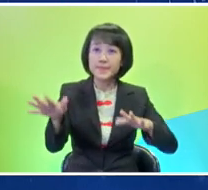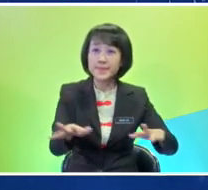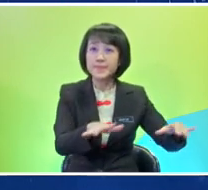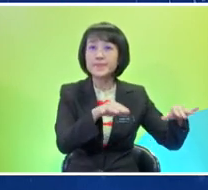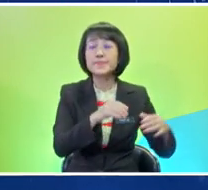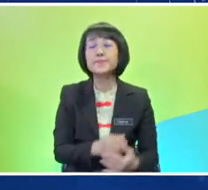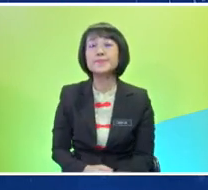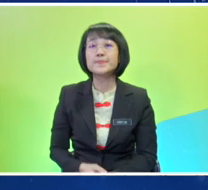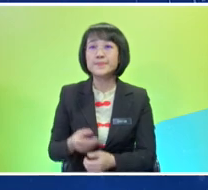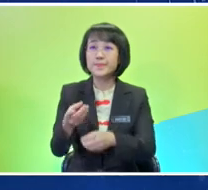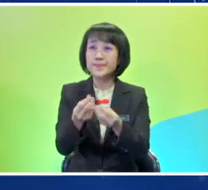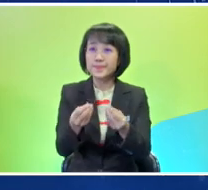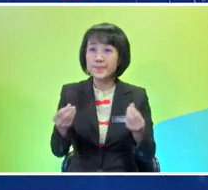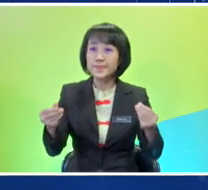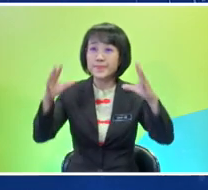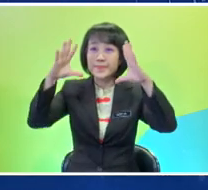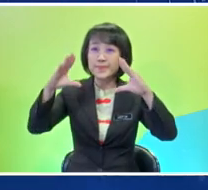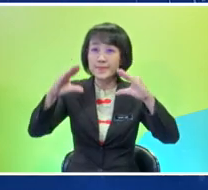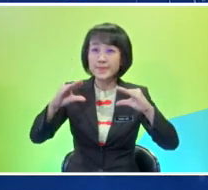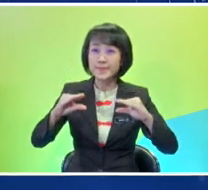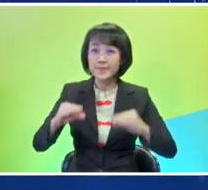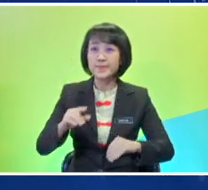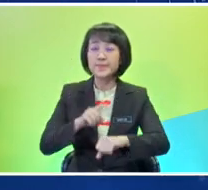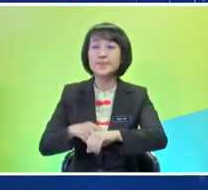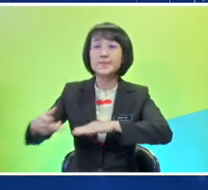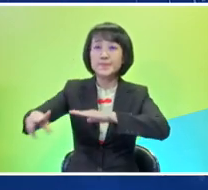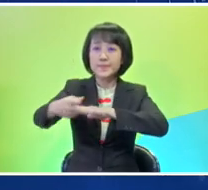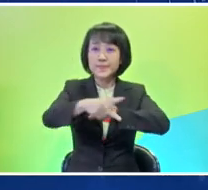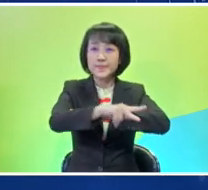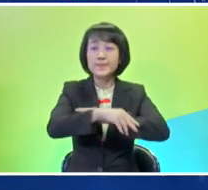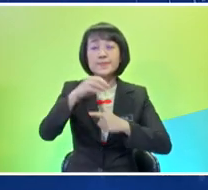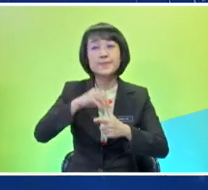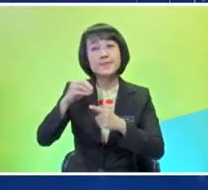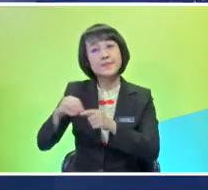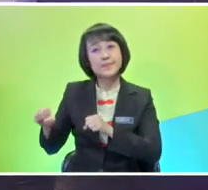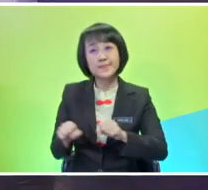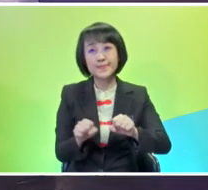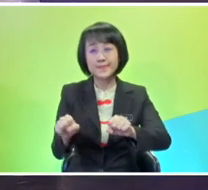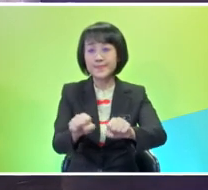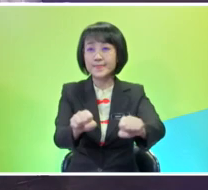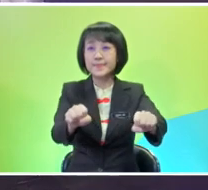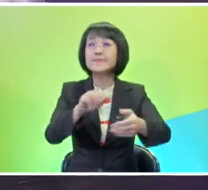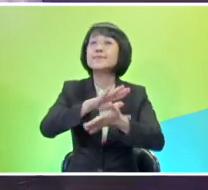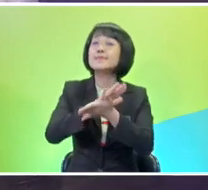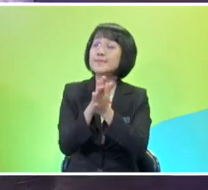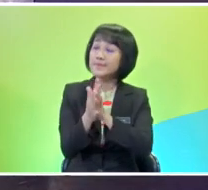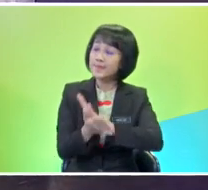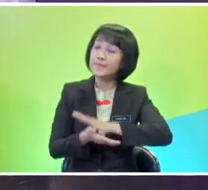pasti menjadi meledak di pantai ataupun di sungai kemudian jadilah